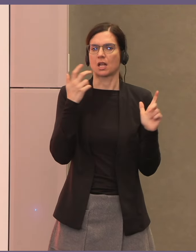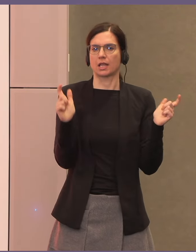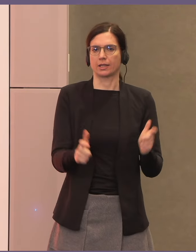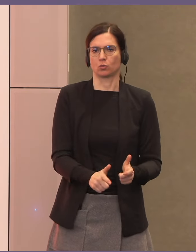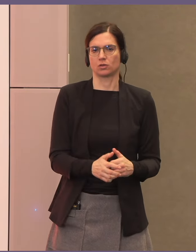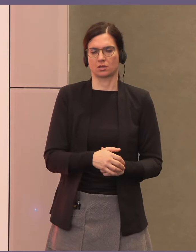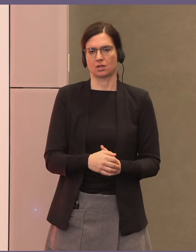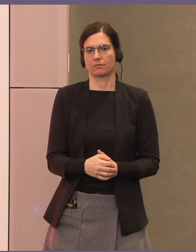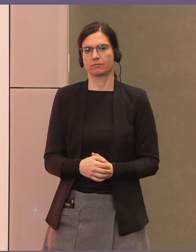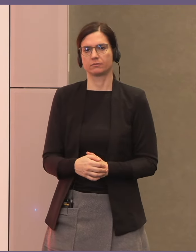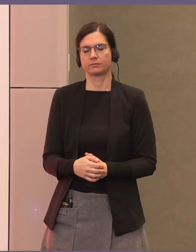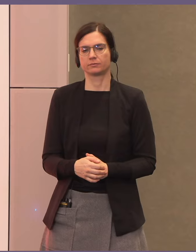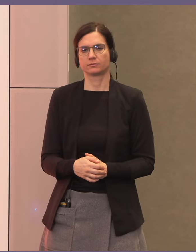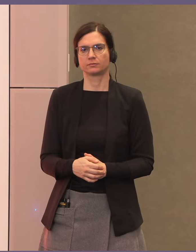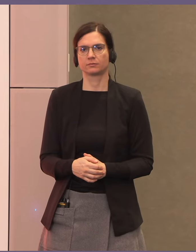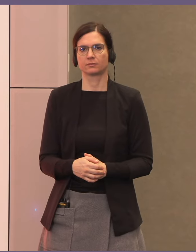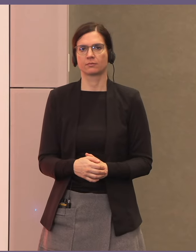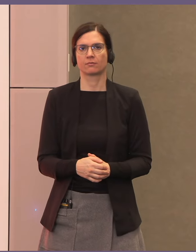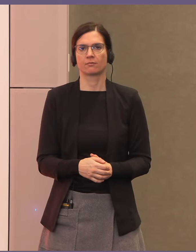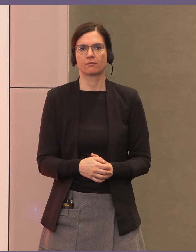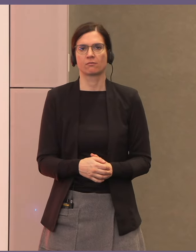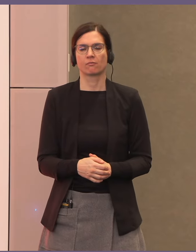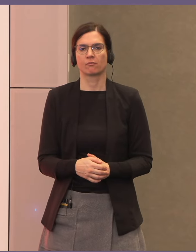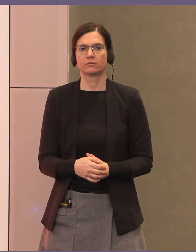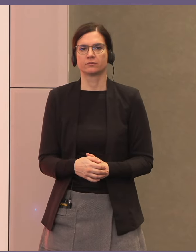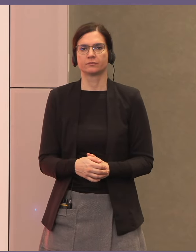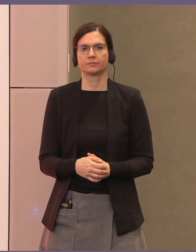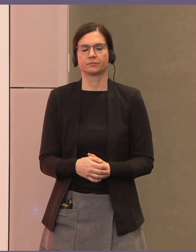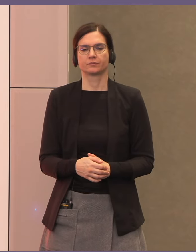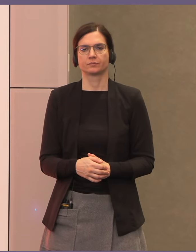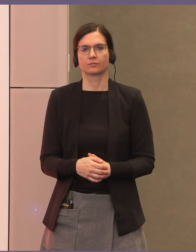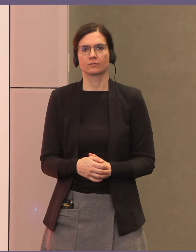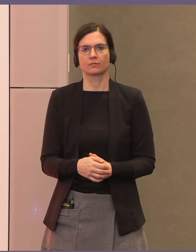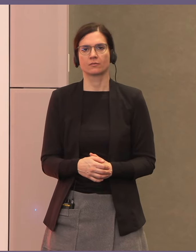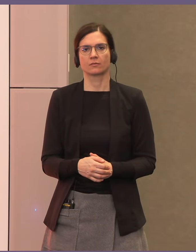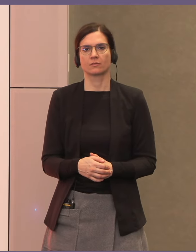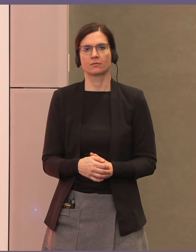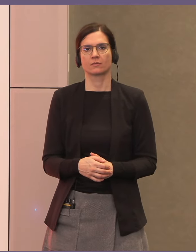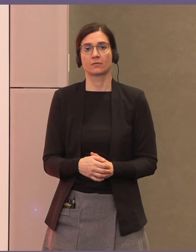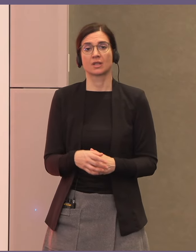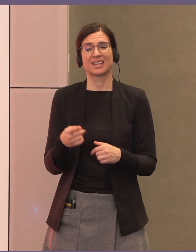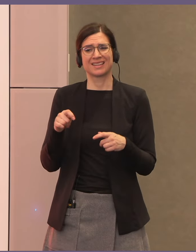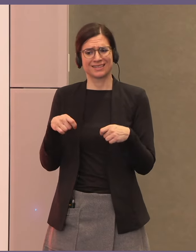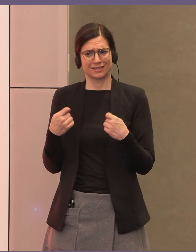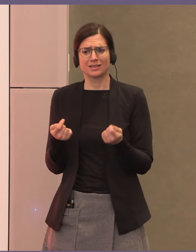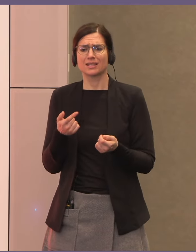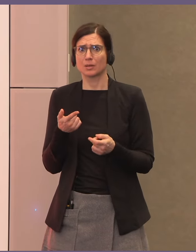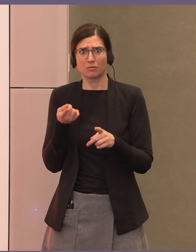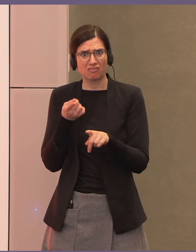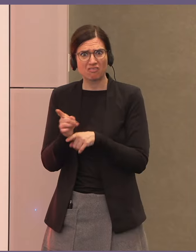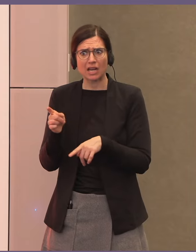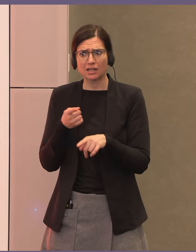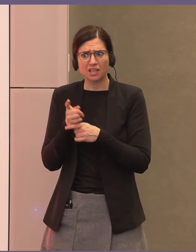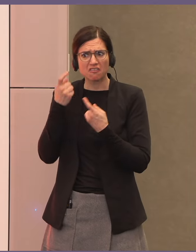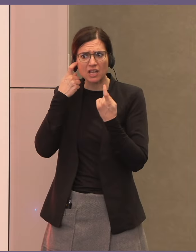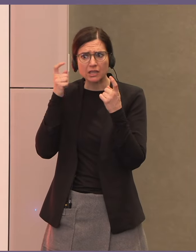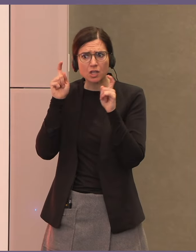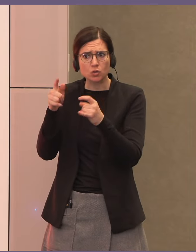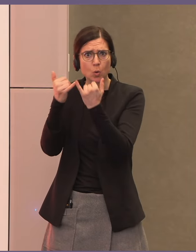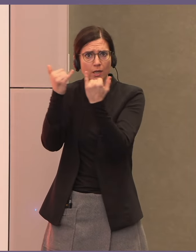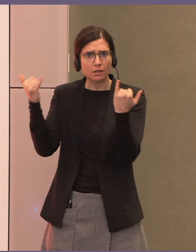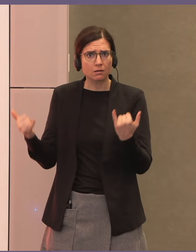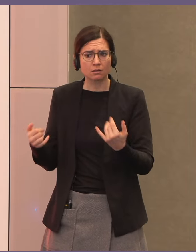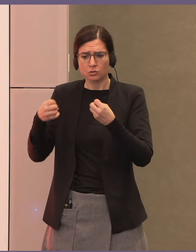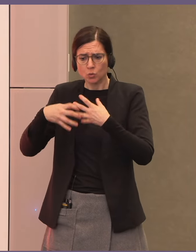wird. Das führt im Kontext fehlender institutioneller Sorgeinfrastruktur dazu, dass